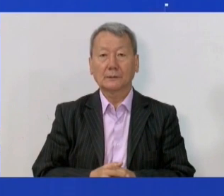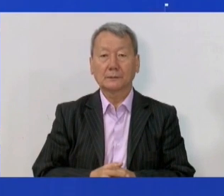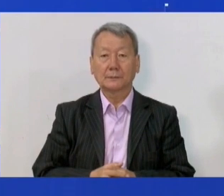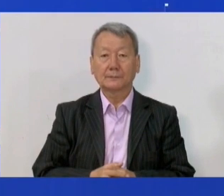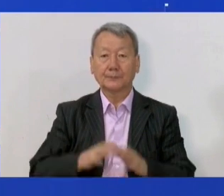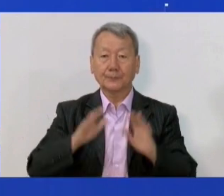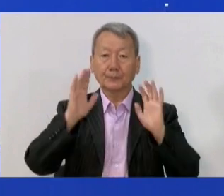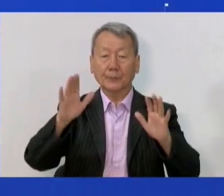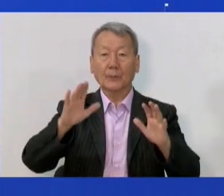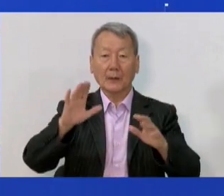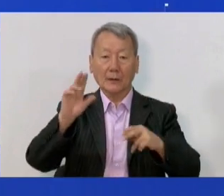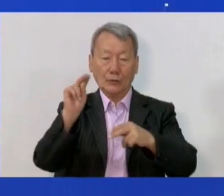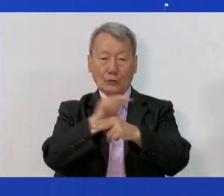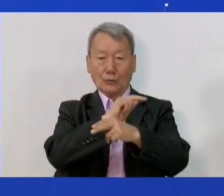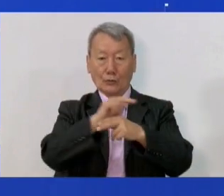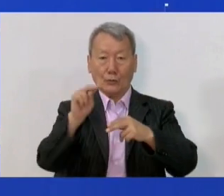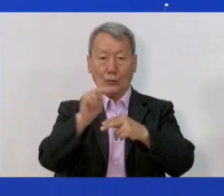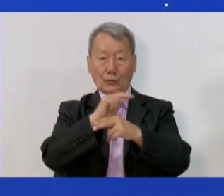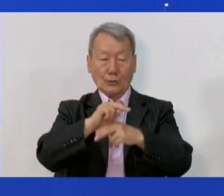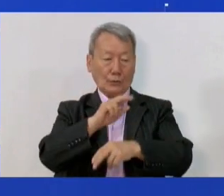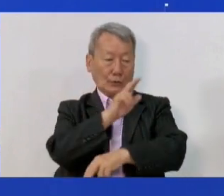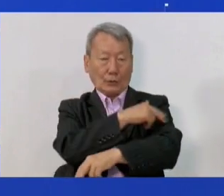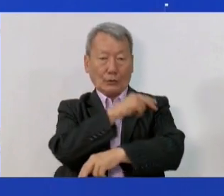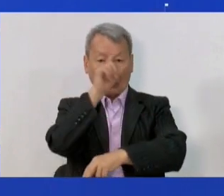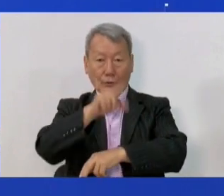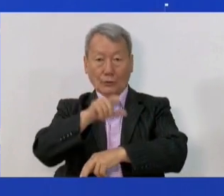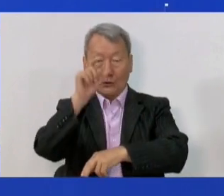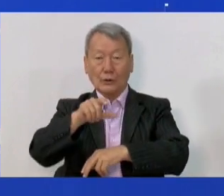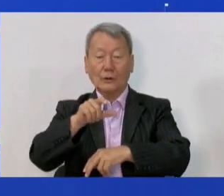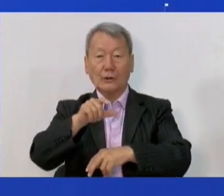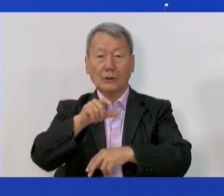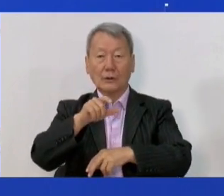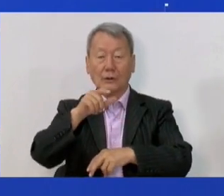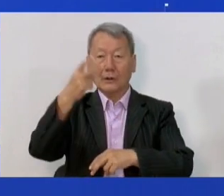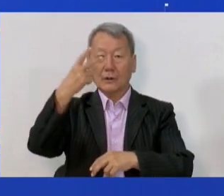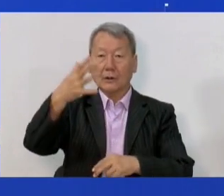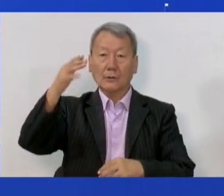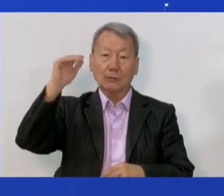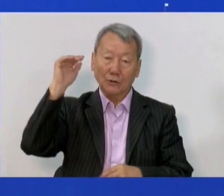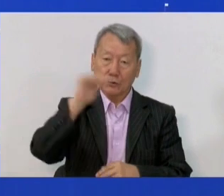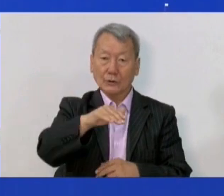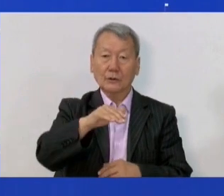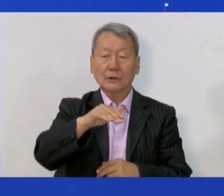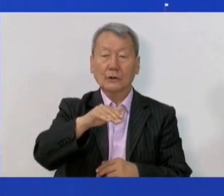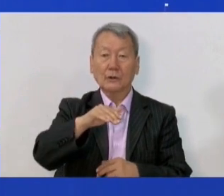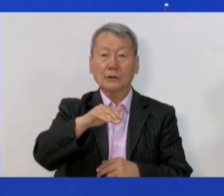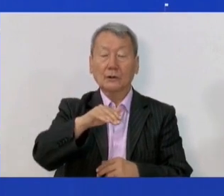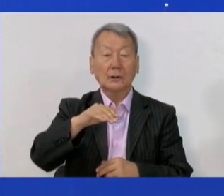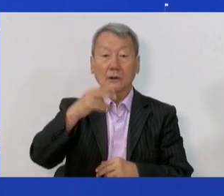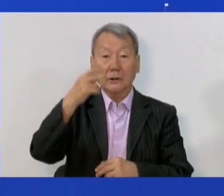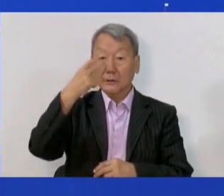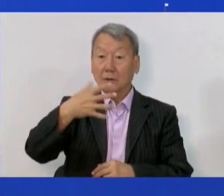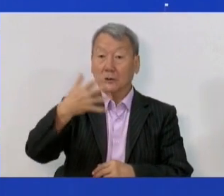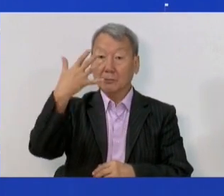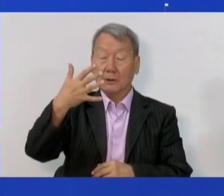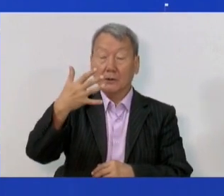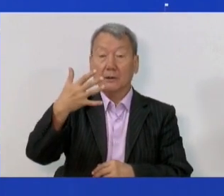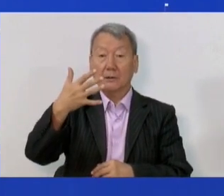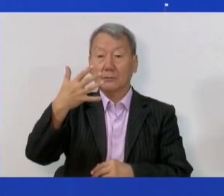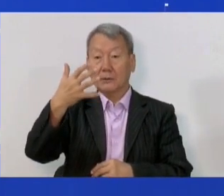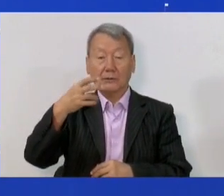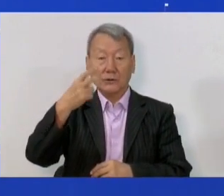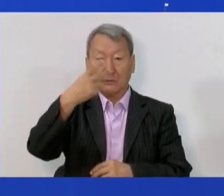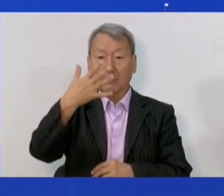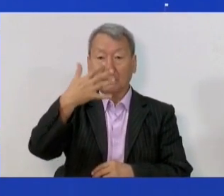Жалабы дарланып айығып чығқан бейтап тардың саны 25526